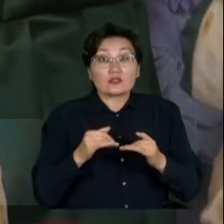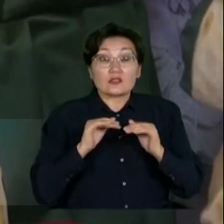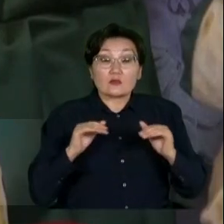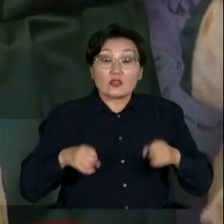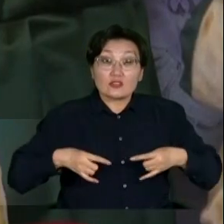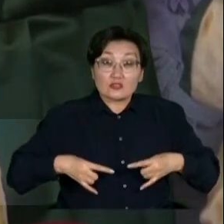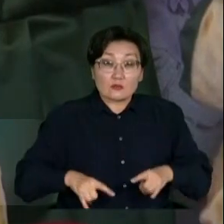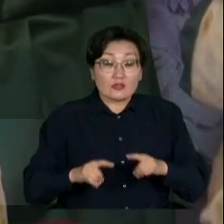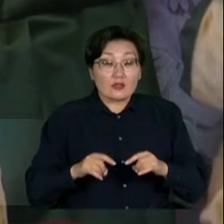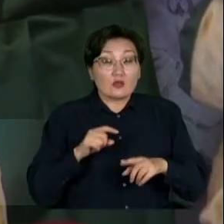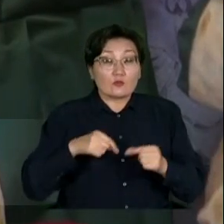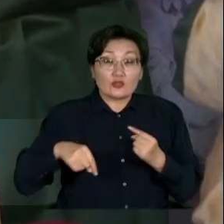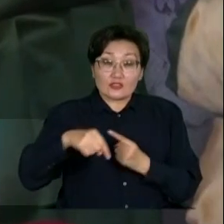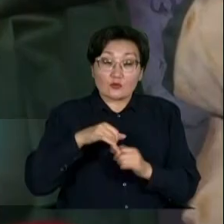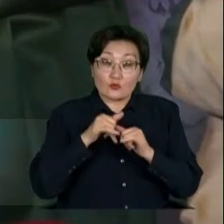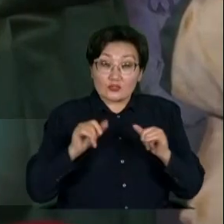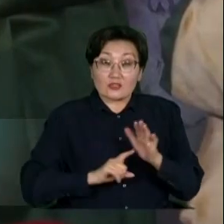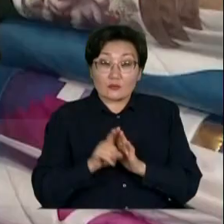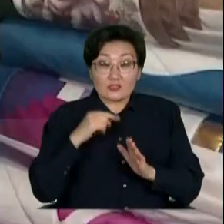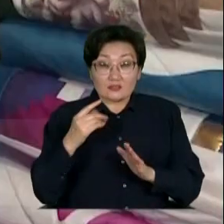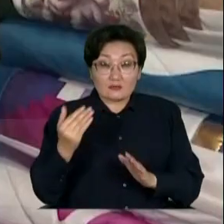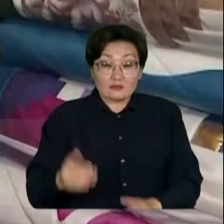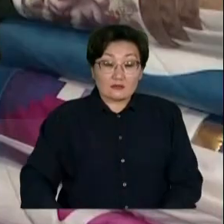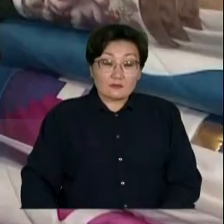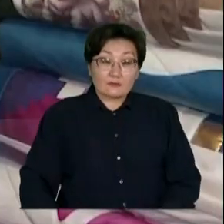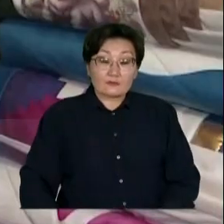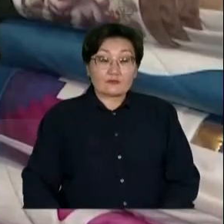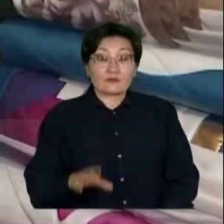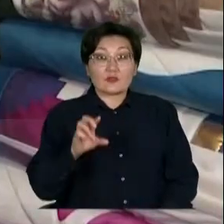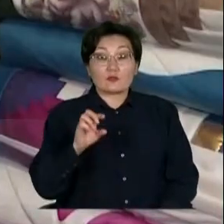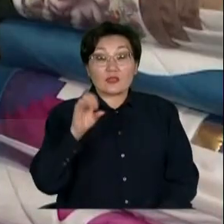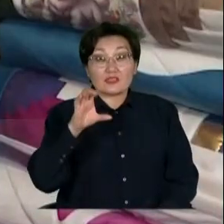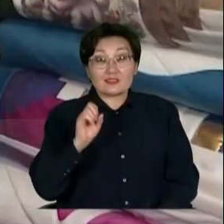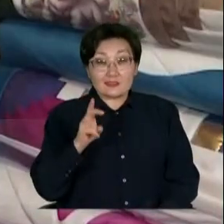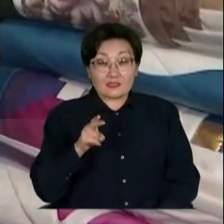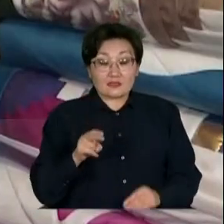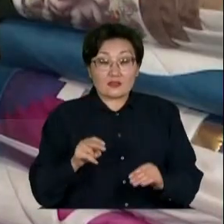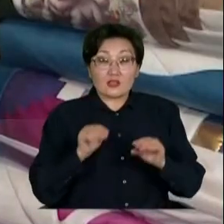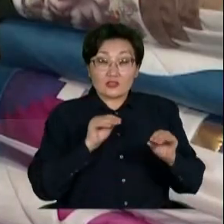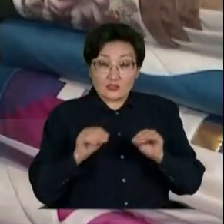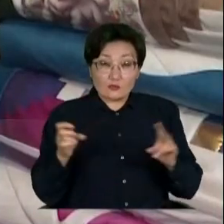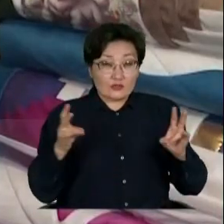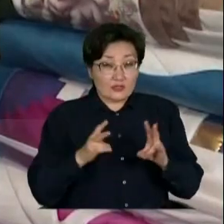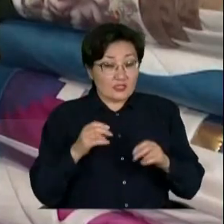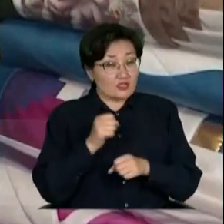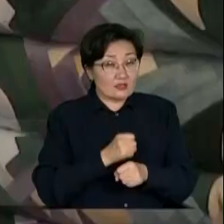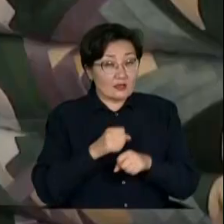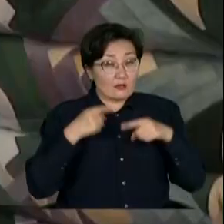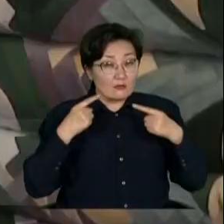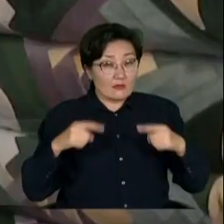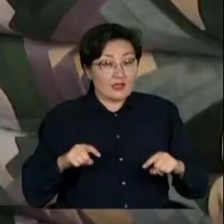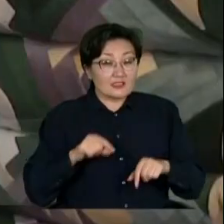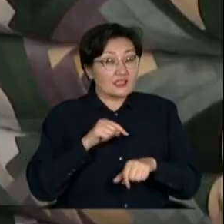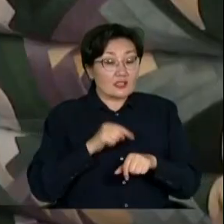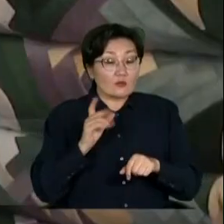көбейген сайын кәсібінде өрістей түседі дейді өзі. Бесік жасауын жасағанда басқаша әлем болады, сезімде болам.